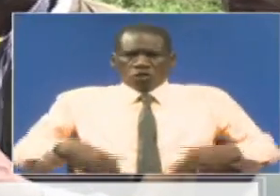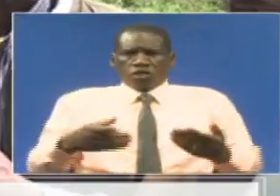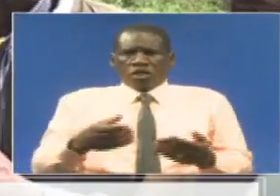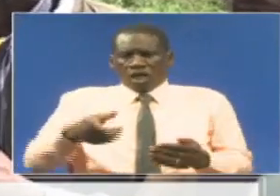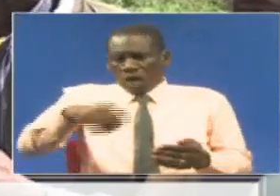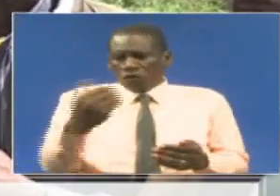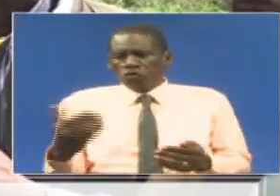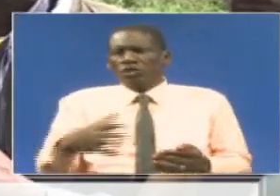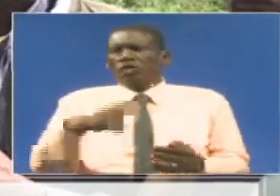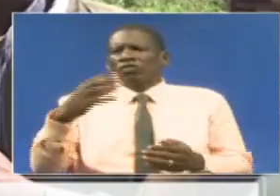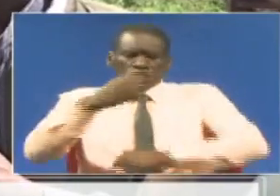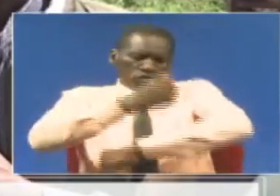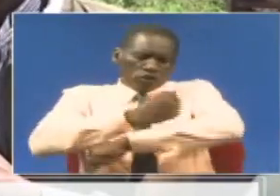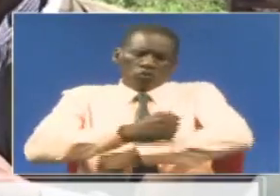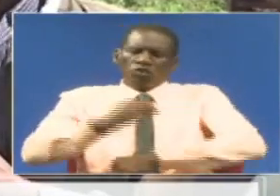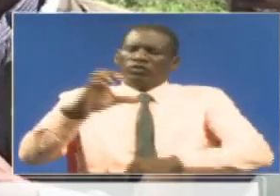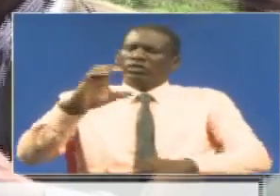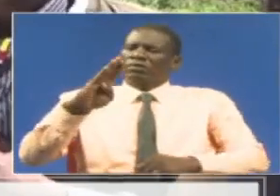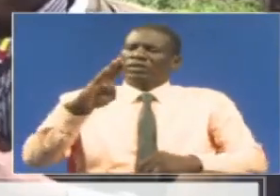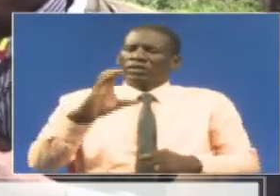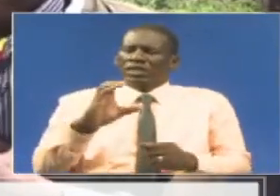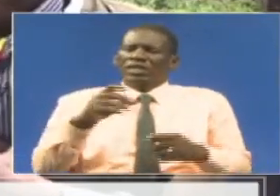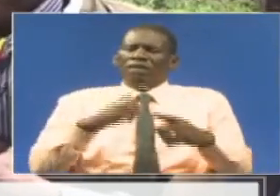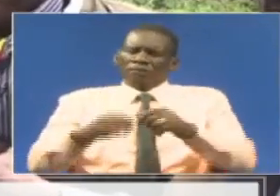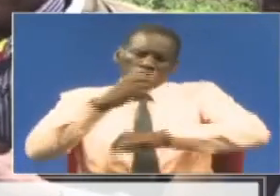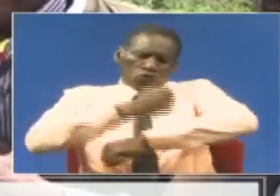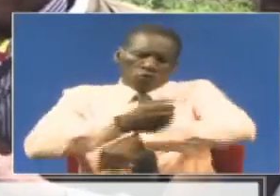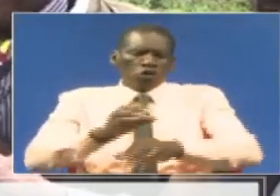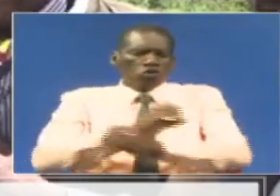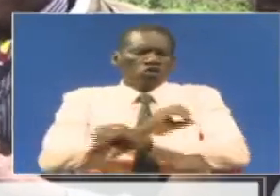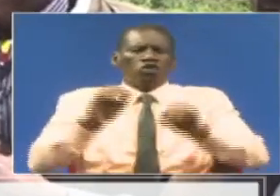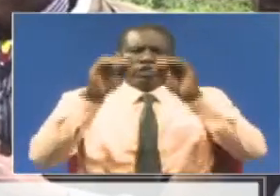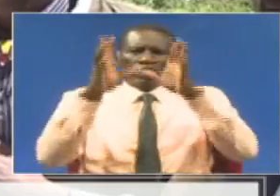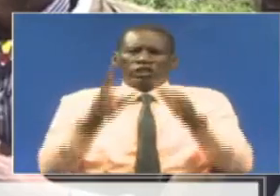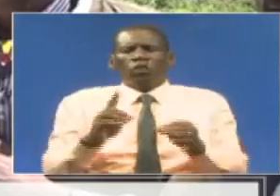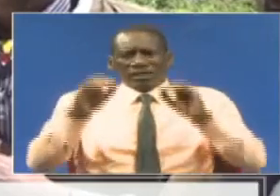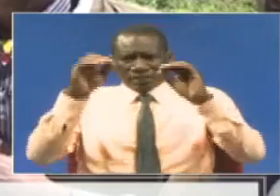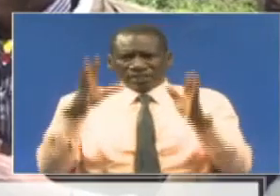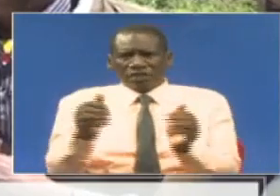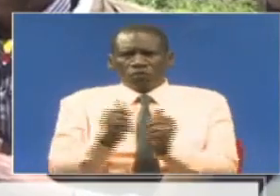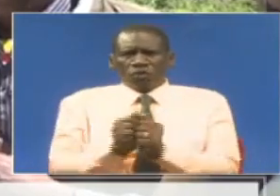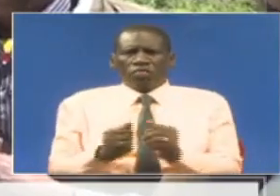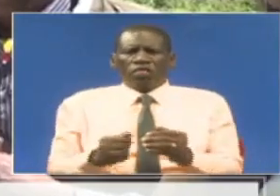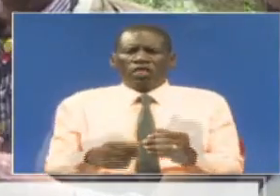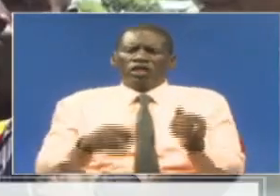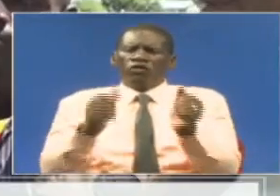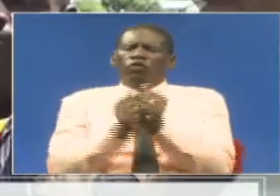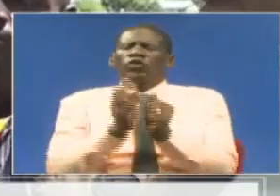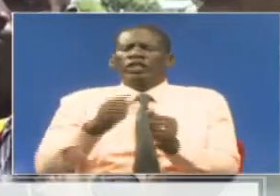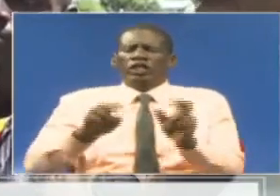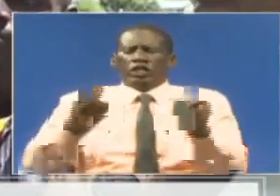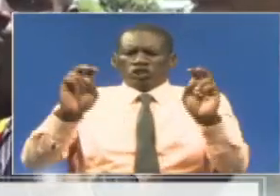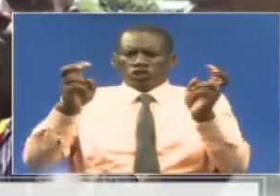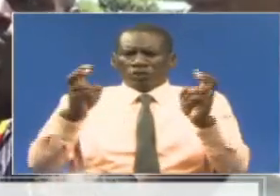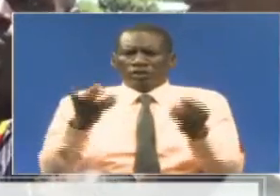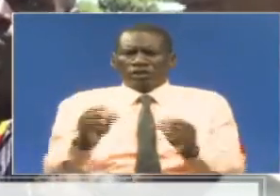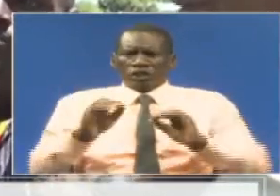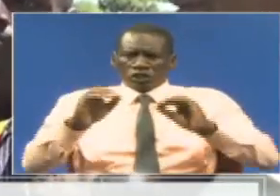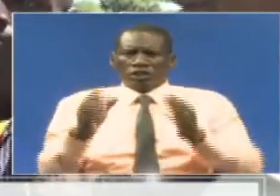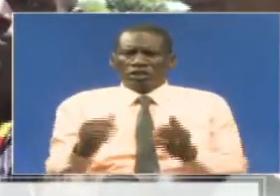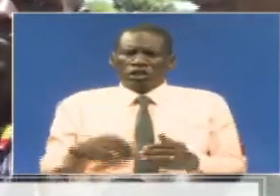shule yetu ya CPC. Lakini shule saa hii hakuna walimu. Mwalimu moja na subject 10 na 14. Sana kuona maneno ya